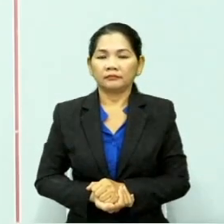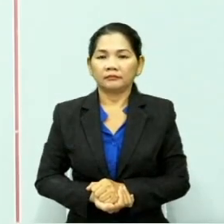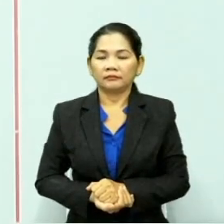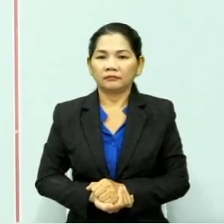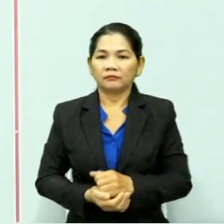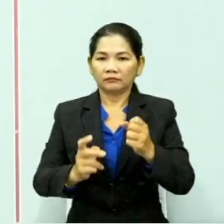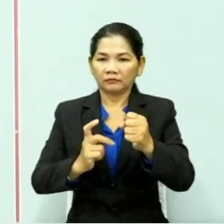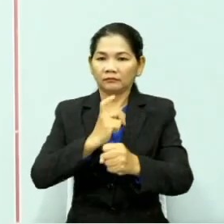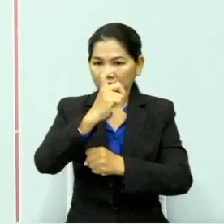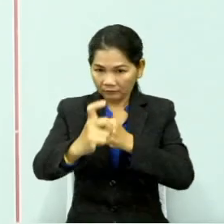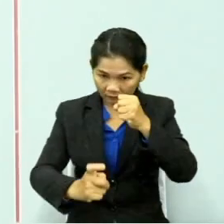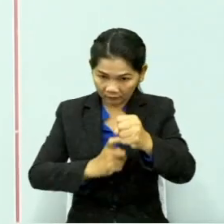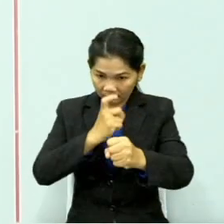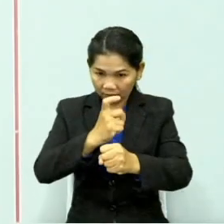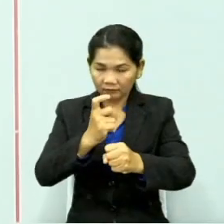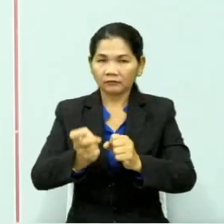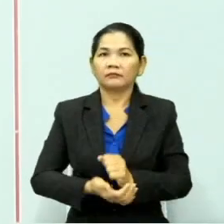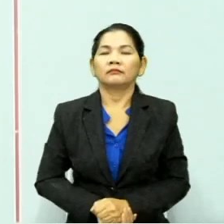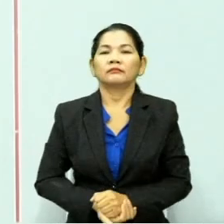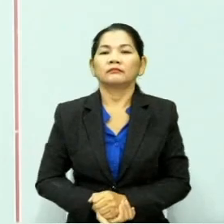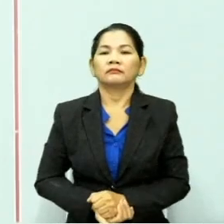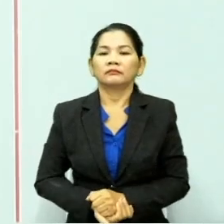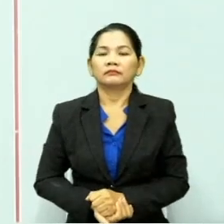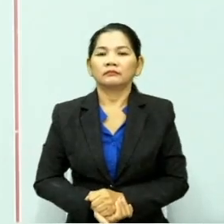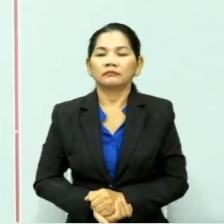ai bán cùng vùng.